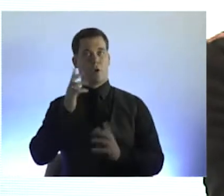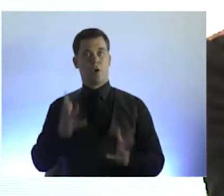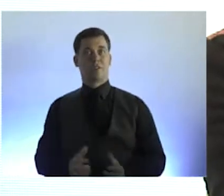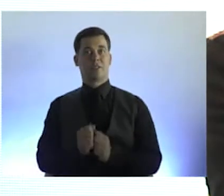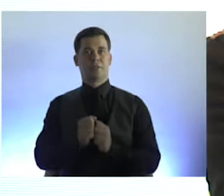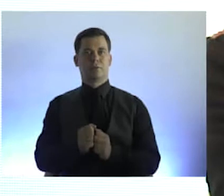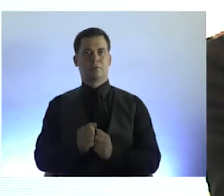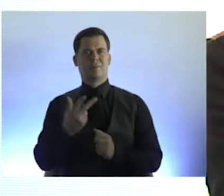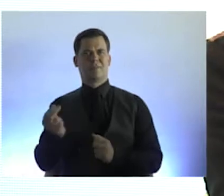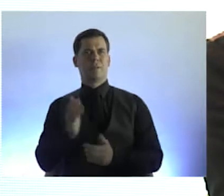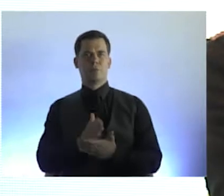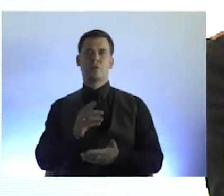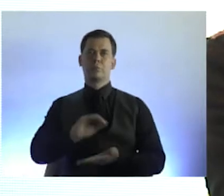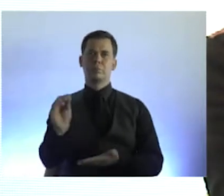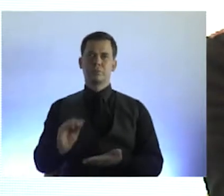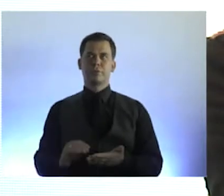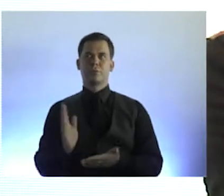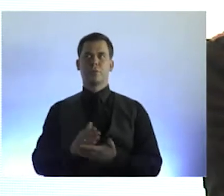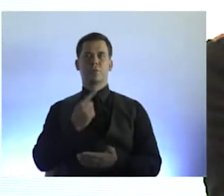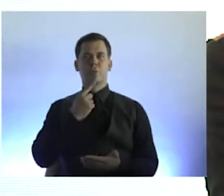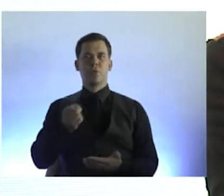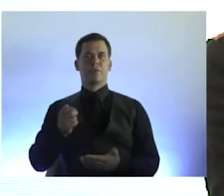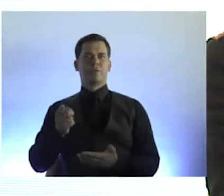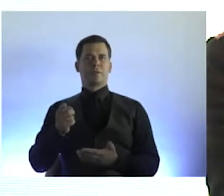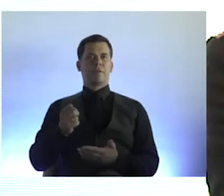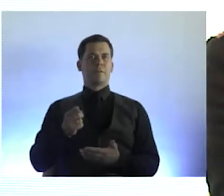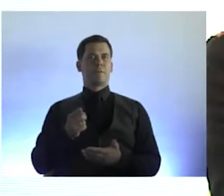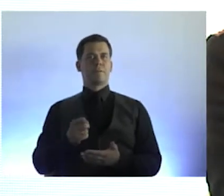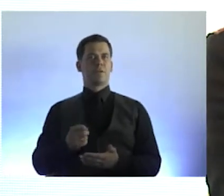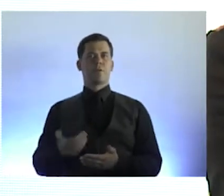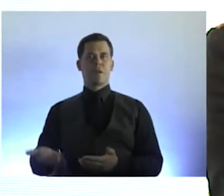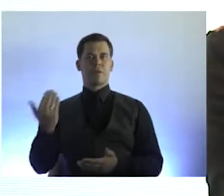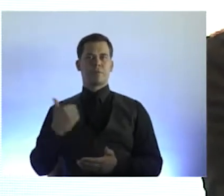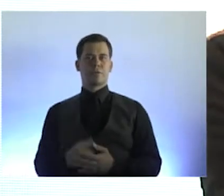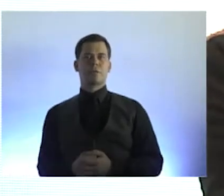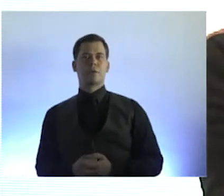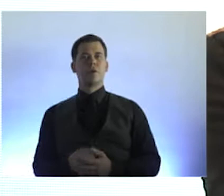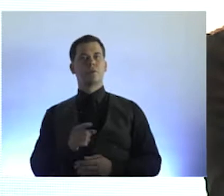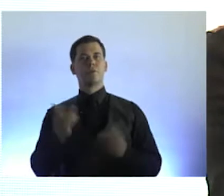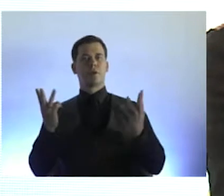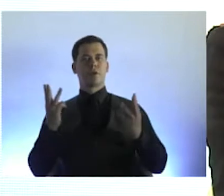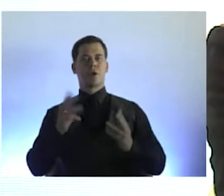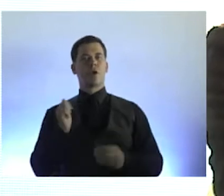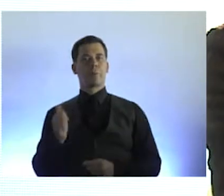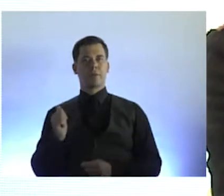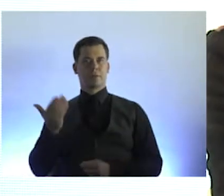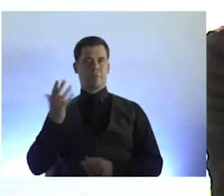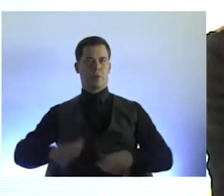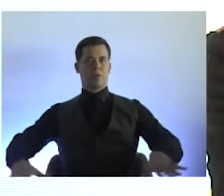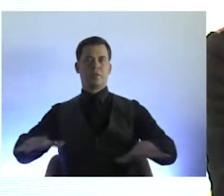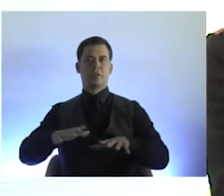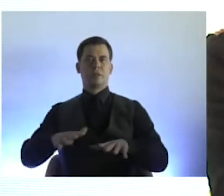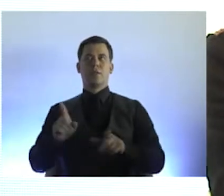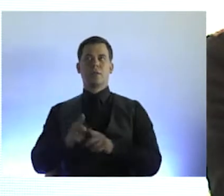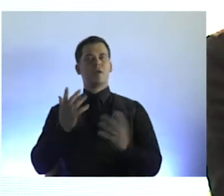o czym się pisze i o czym się mówi, o czym chyba wszyscy pracodawcy to potwierdzą, to jest znaczenie kompetencji społecznych, czyli tych kompetencji,